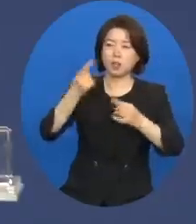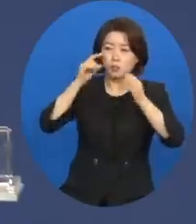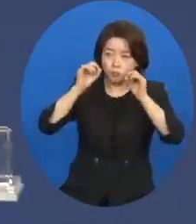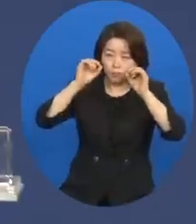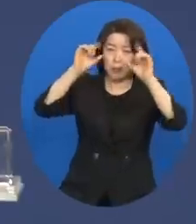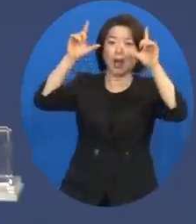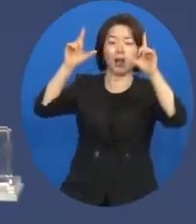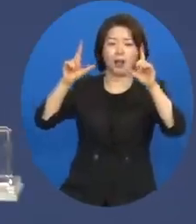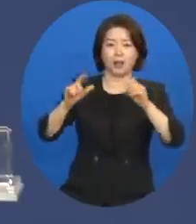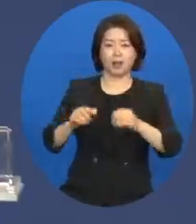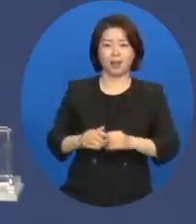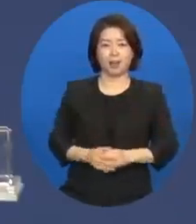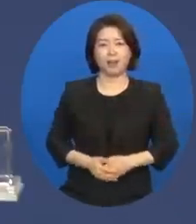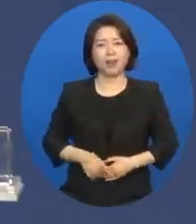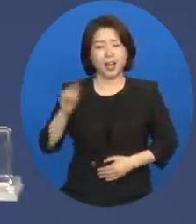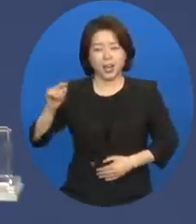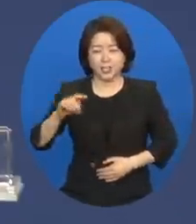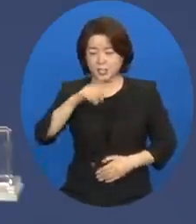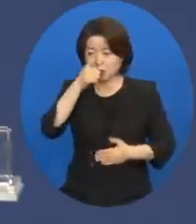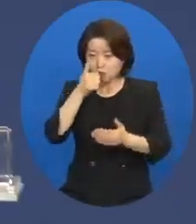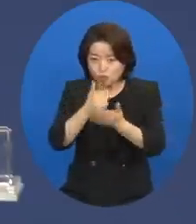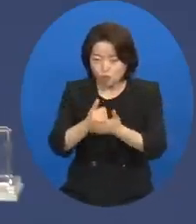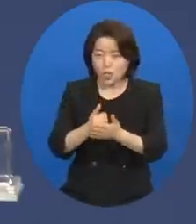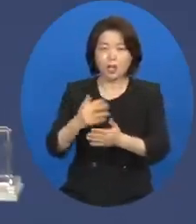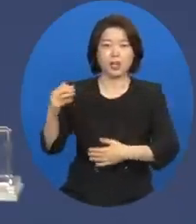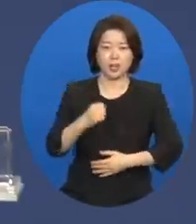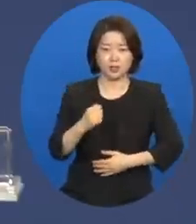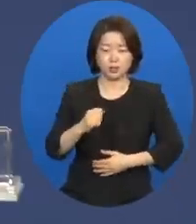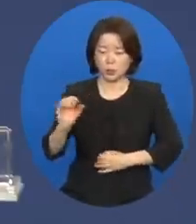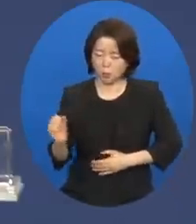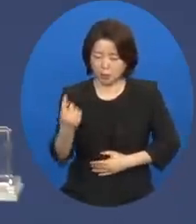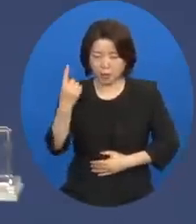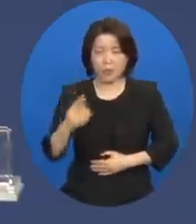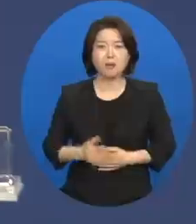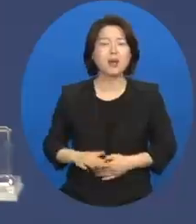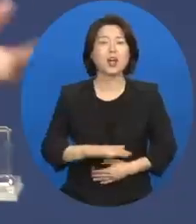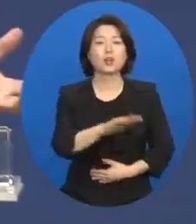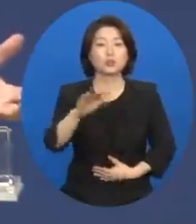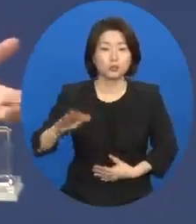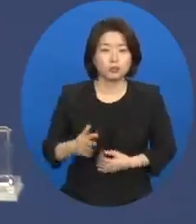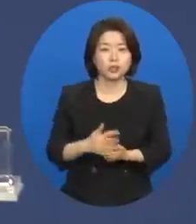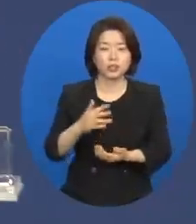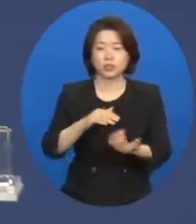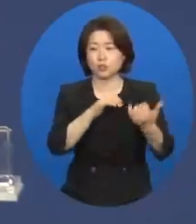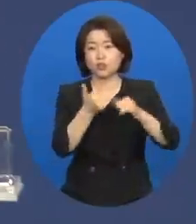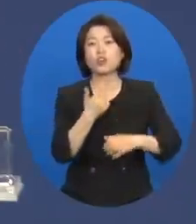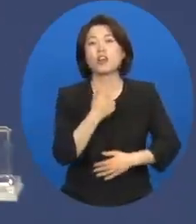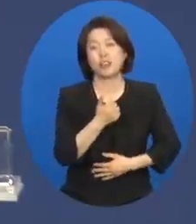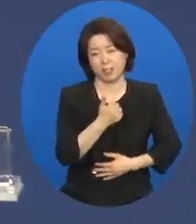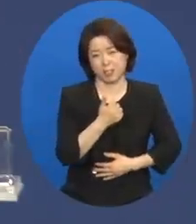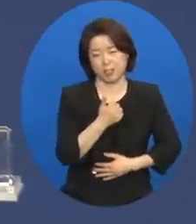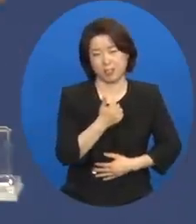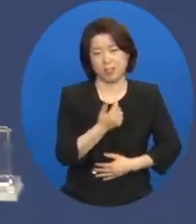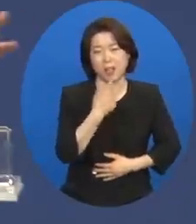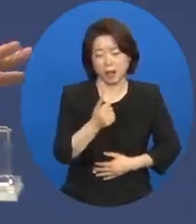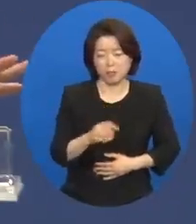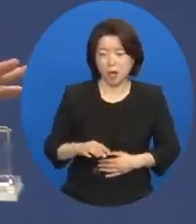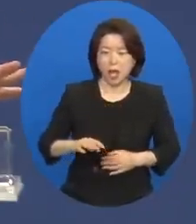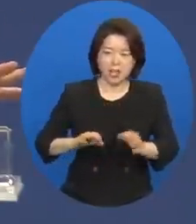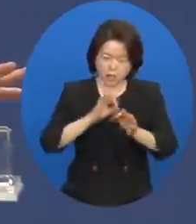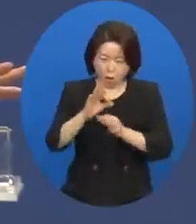열어서 바로 이 죄로 말미암아서 우리 죽게 되었던 영원히 하나님과